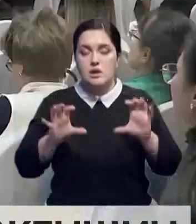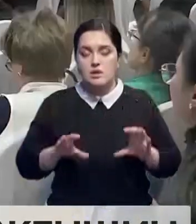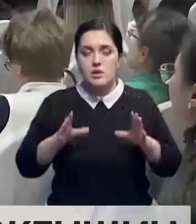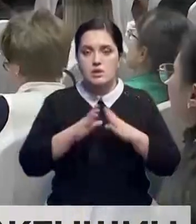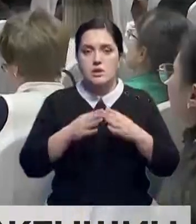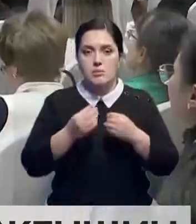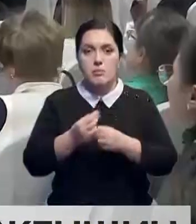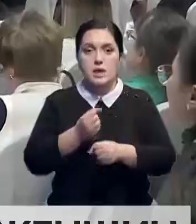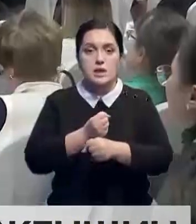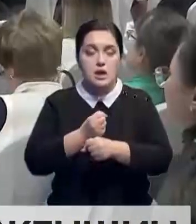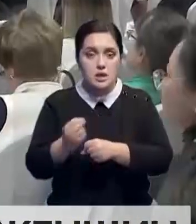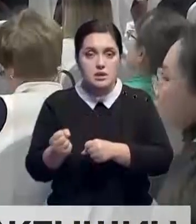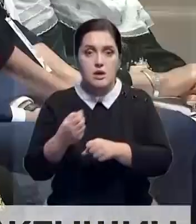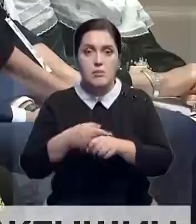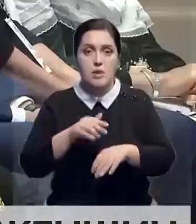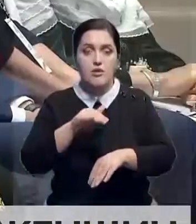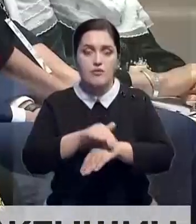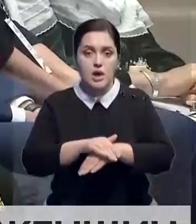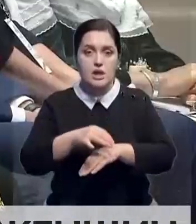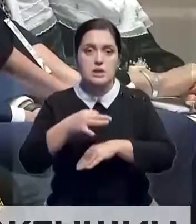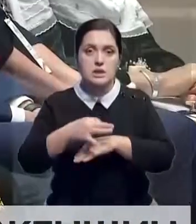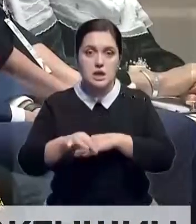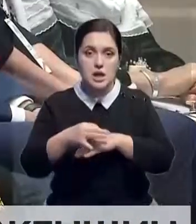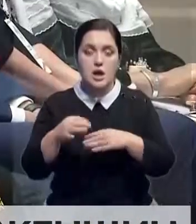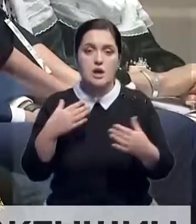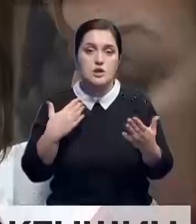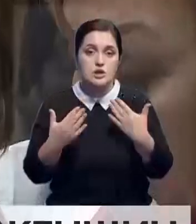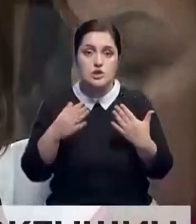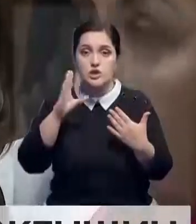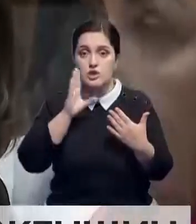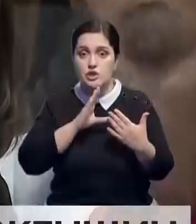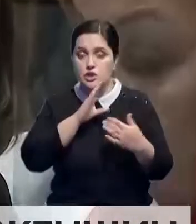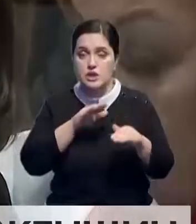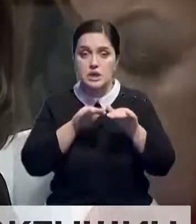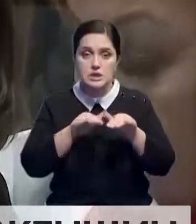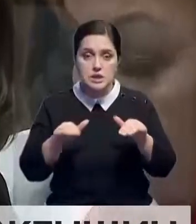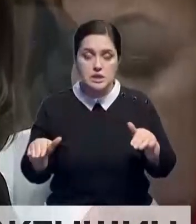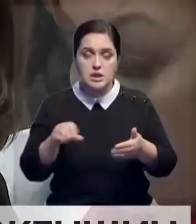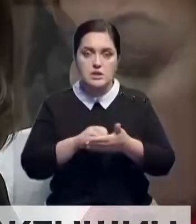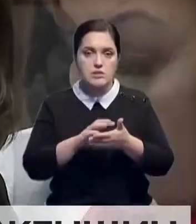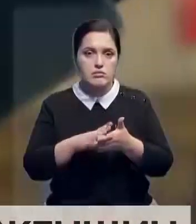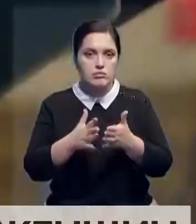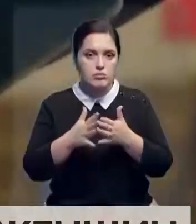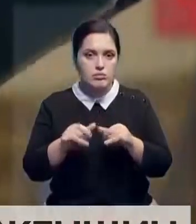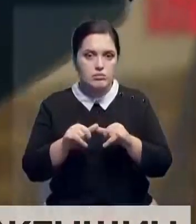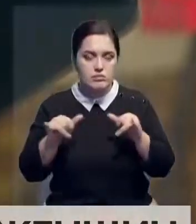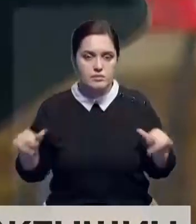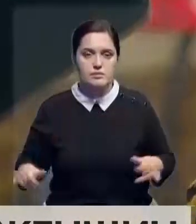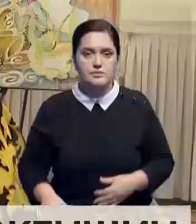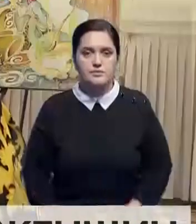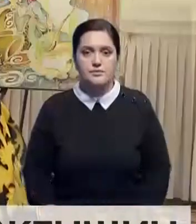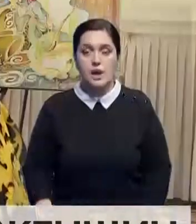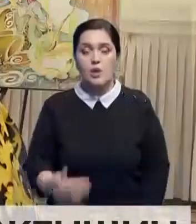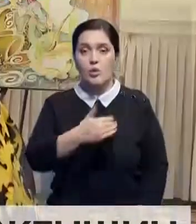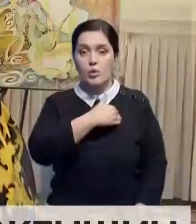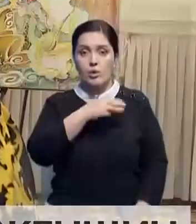насилии. Она отмечает, фактов тирании в отношении женщин и детей в стране регистрируется все больше. Сегодня я хочу, чтобы в